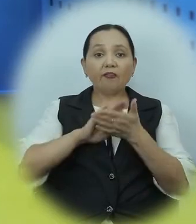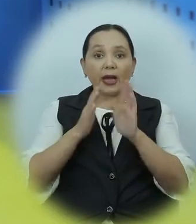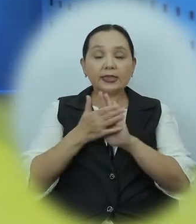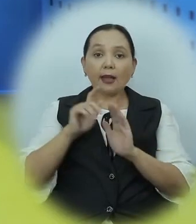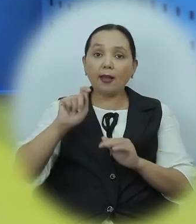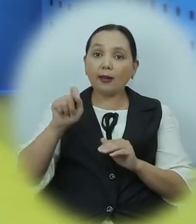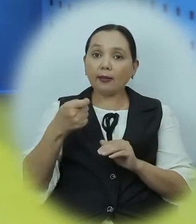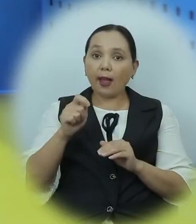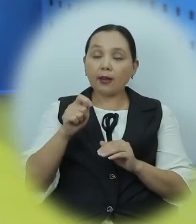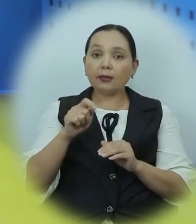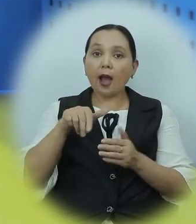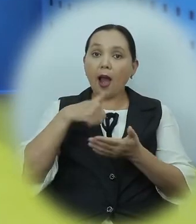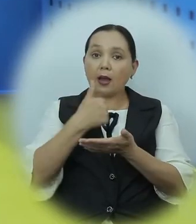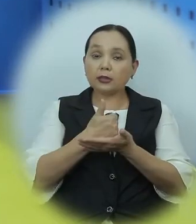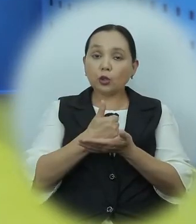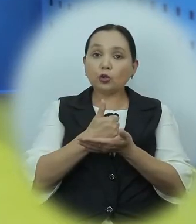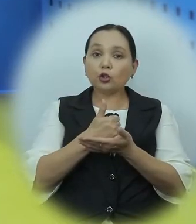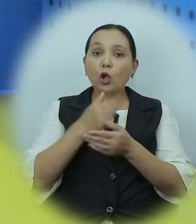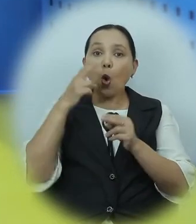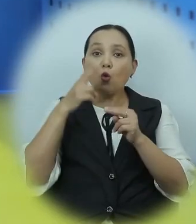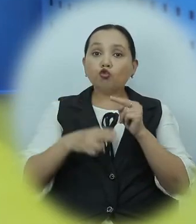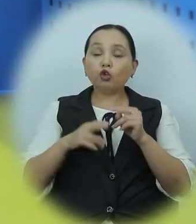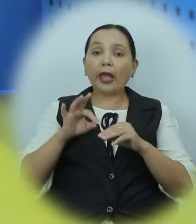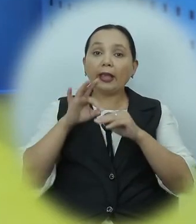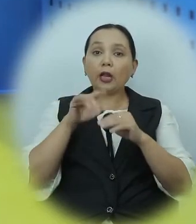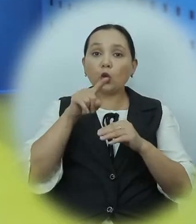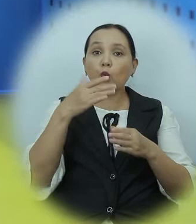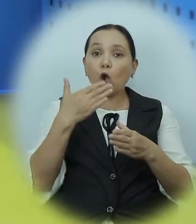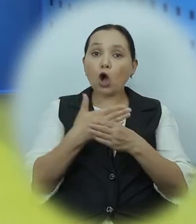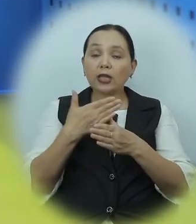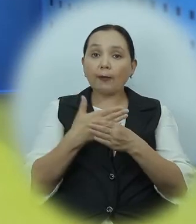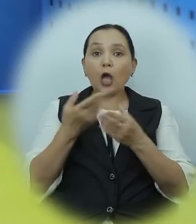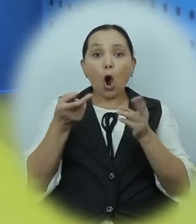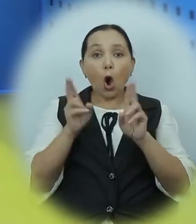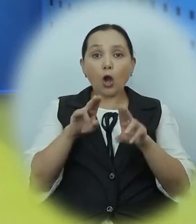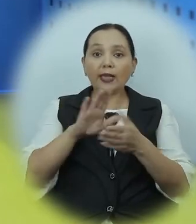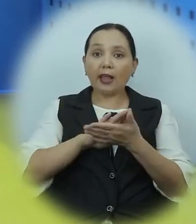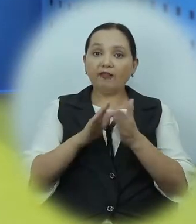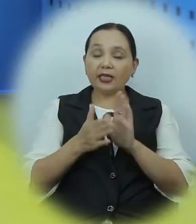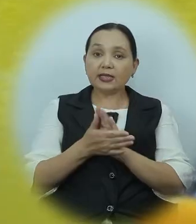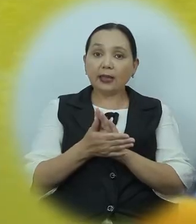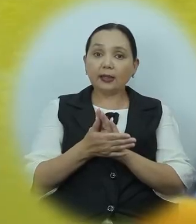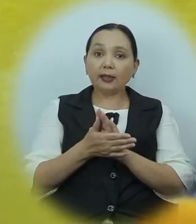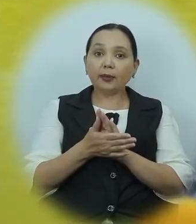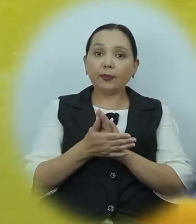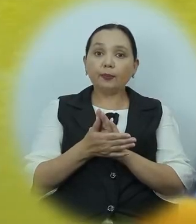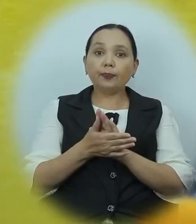vaziyatlar kalitining asosiy uchiga kelinadi, u yordamida qolgan vaziyatdagi